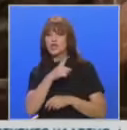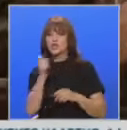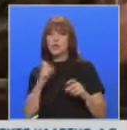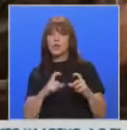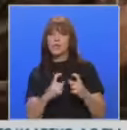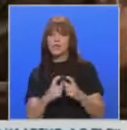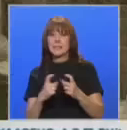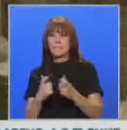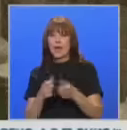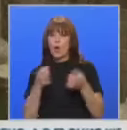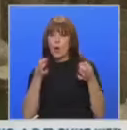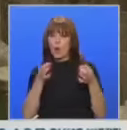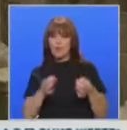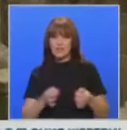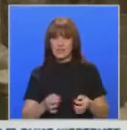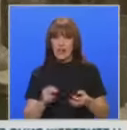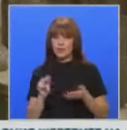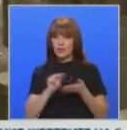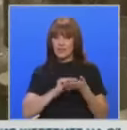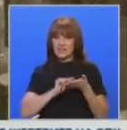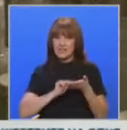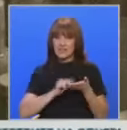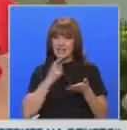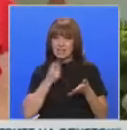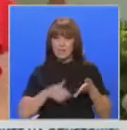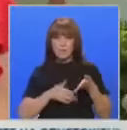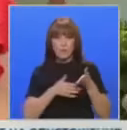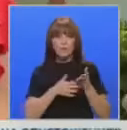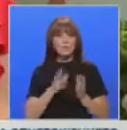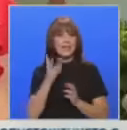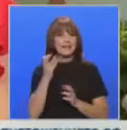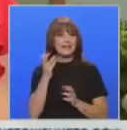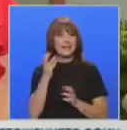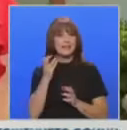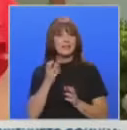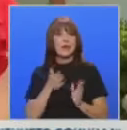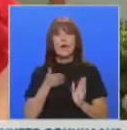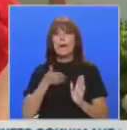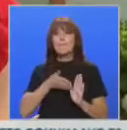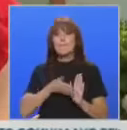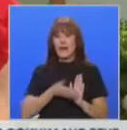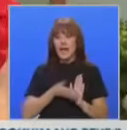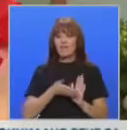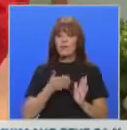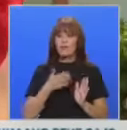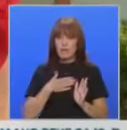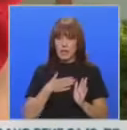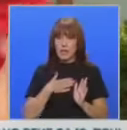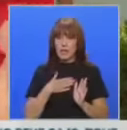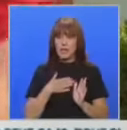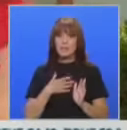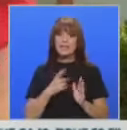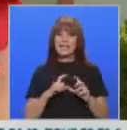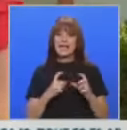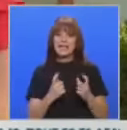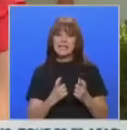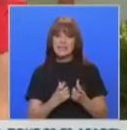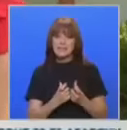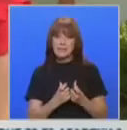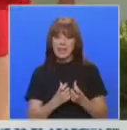бедствието. Официално подадените заявления за помощ са около 30. Право на тази помощ имат лица и семейства, които са с настоящ